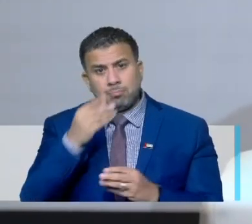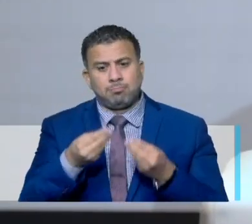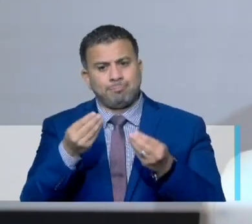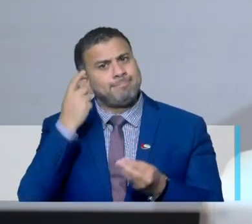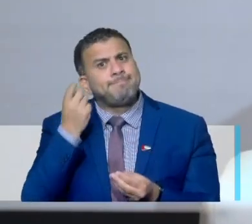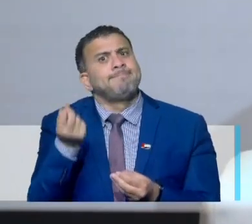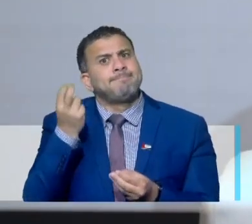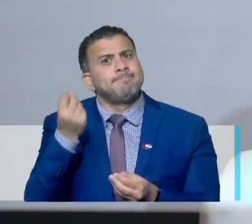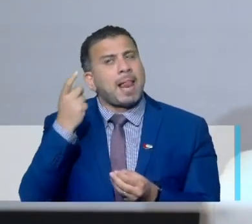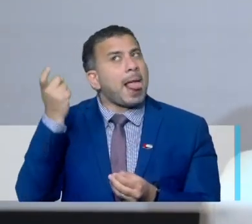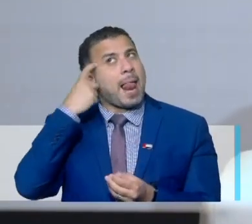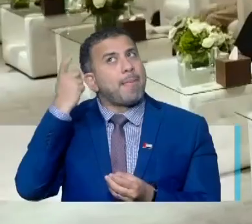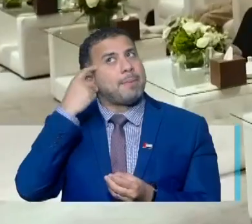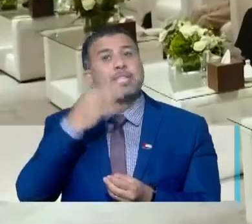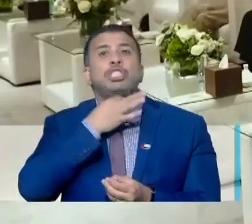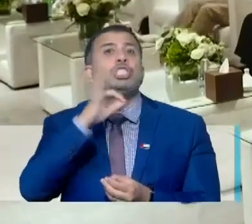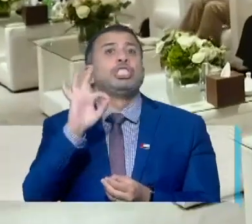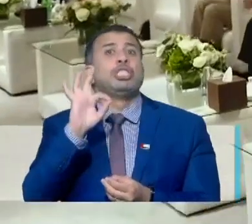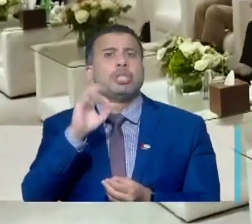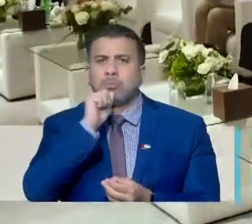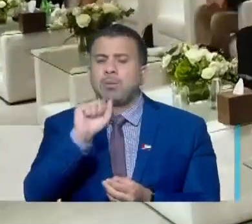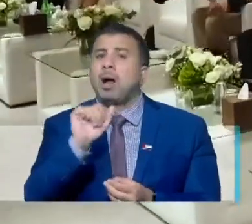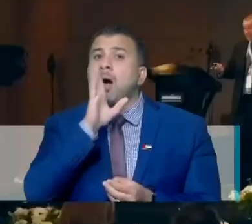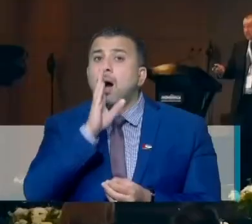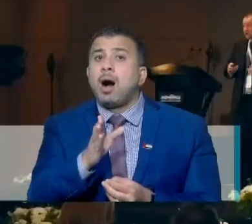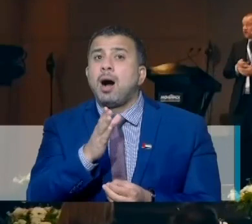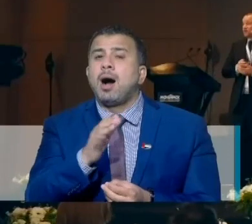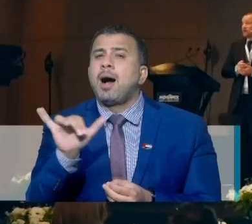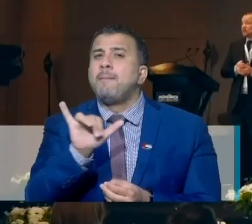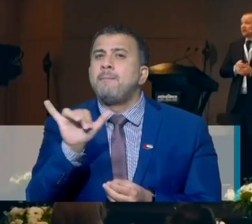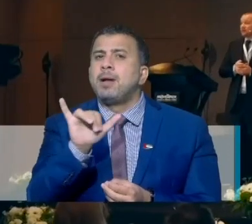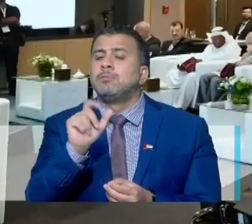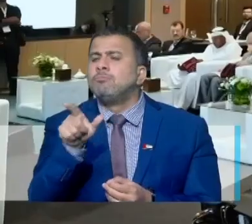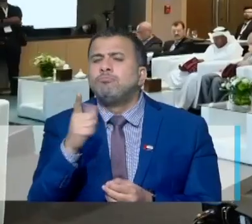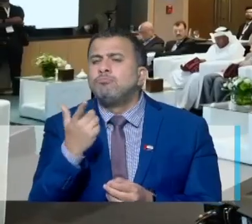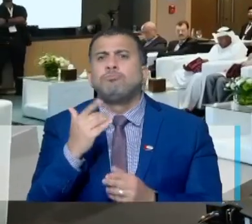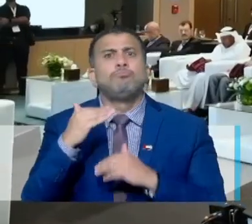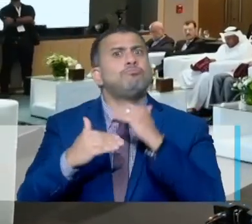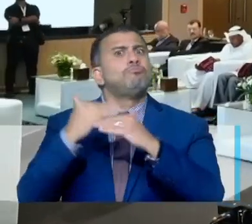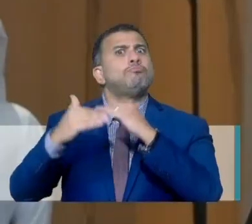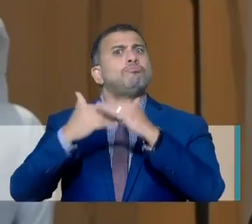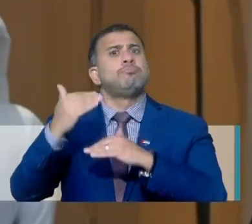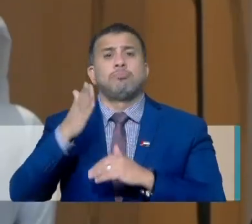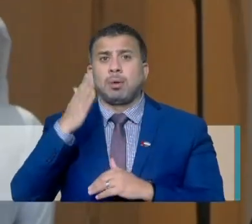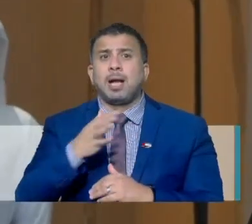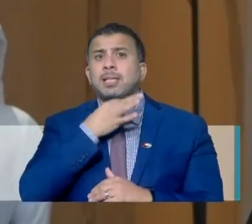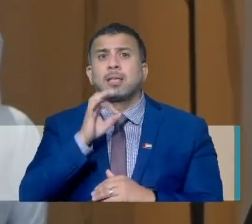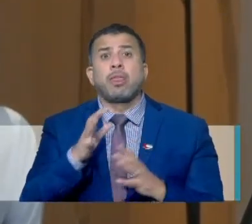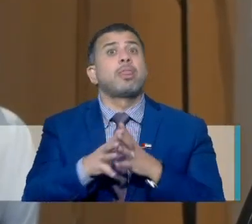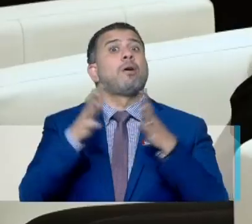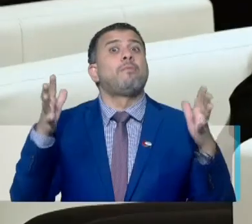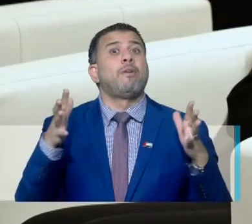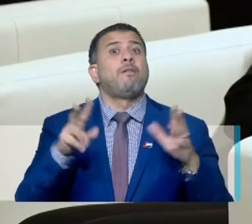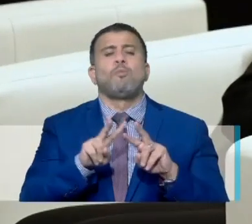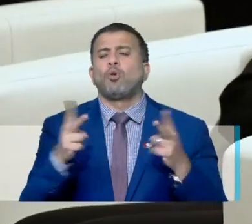بالتقدم والابتكار العلمي وتجسيد حقيقي للايمان باهميه المواد المتقدمه وقدرتها على احداث